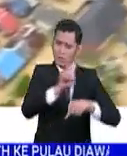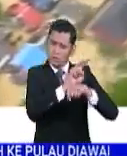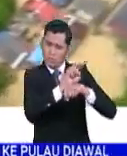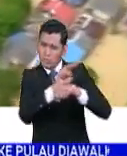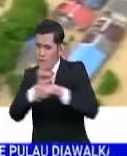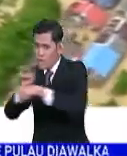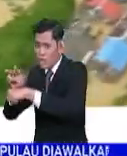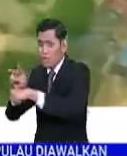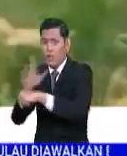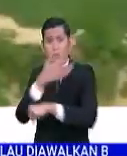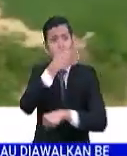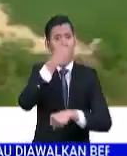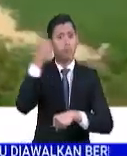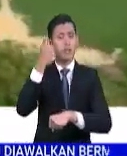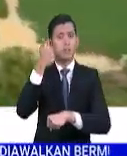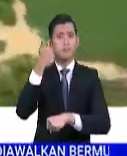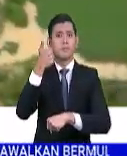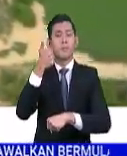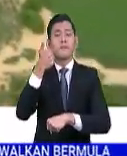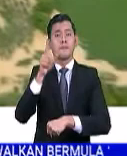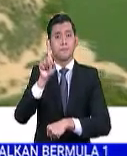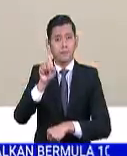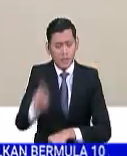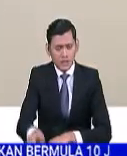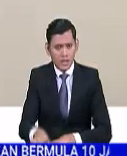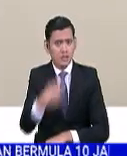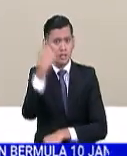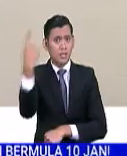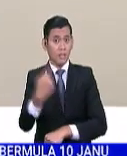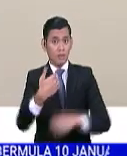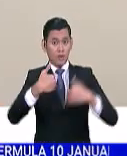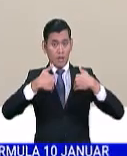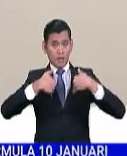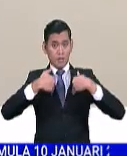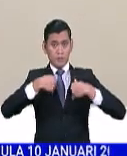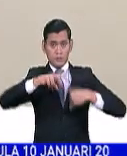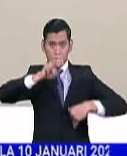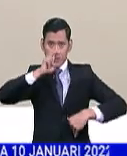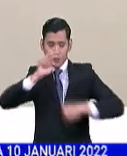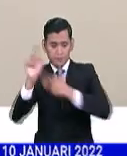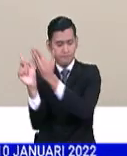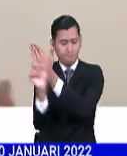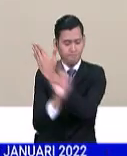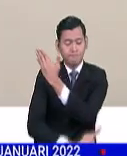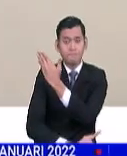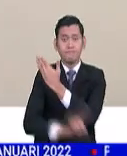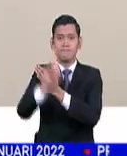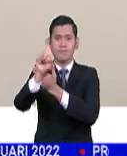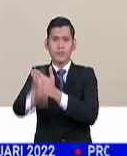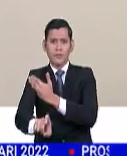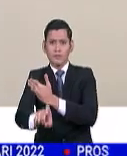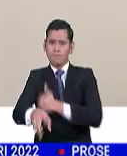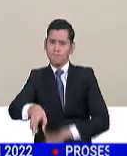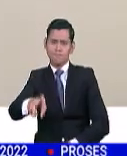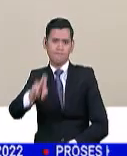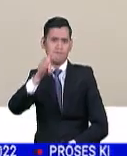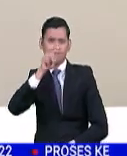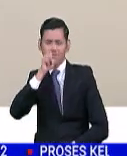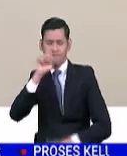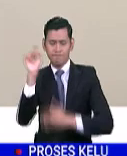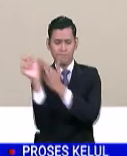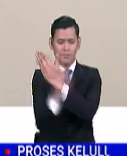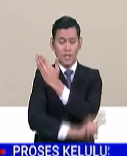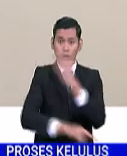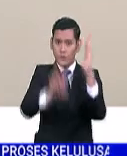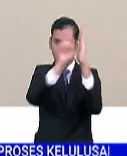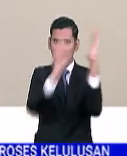dipantau sebaik-baiknya dan setiap aspek penguasaan harus diberi perhatian. Aspek penguasaan ini sangat penting. Kita